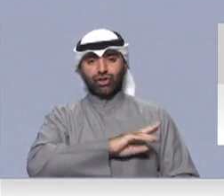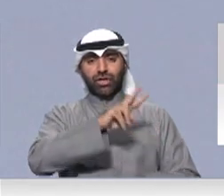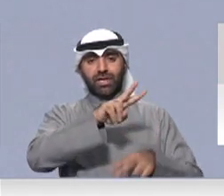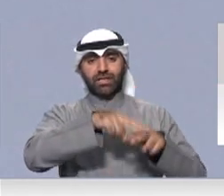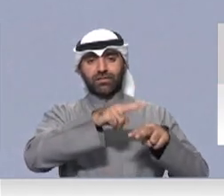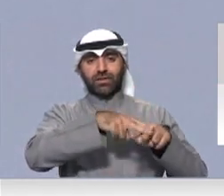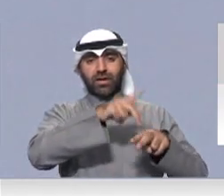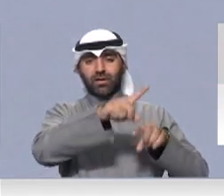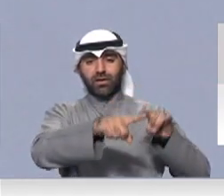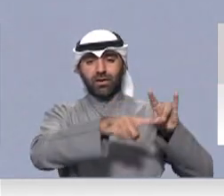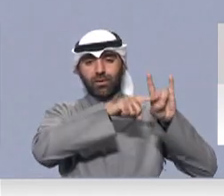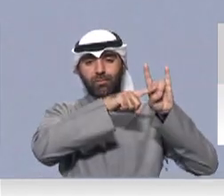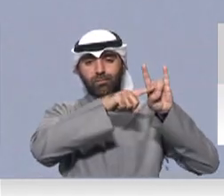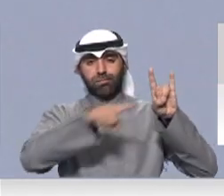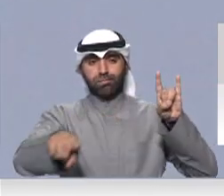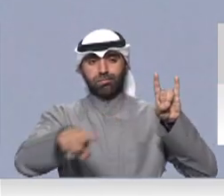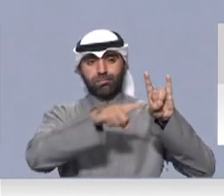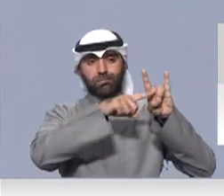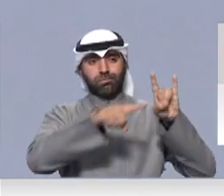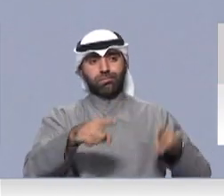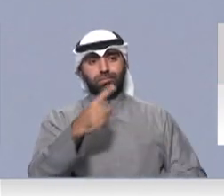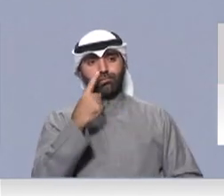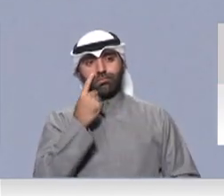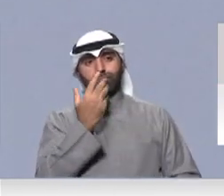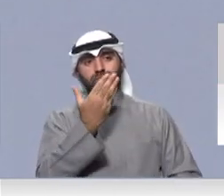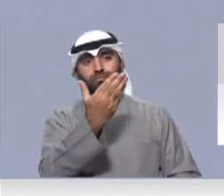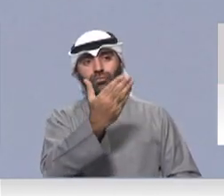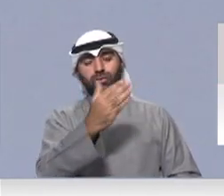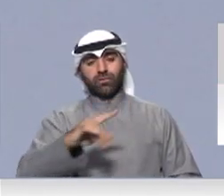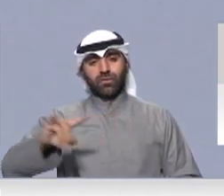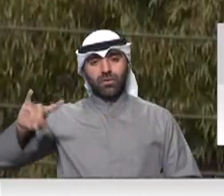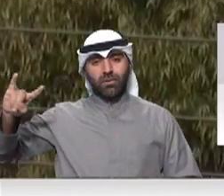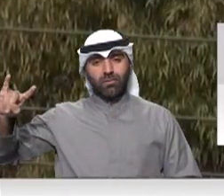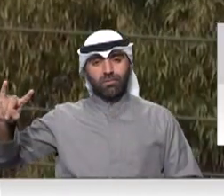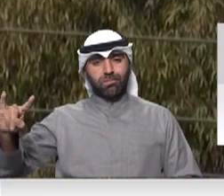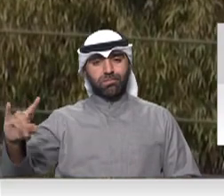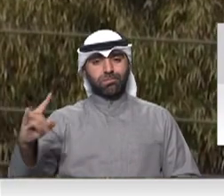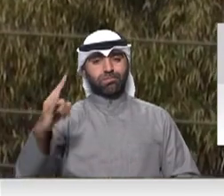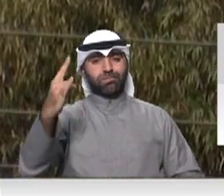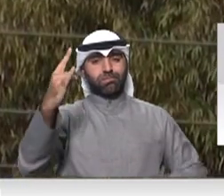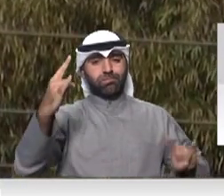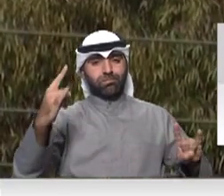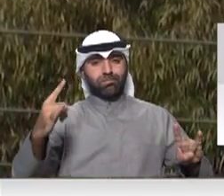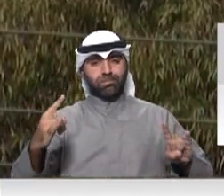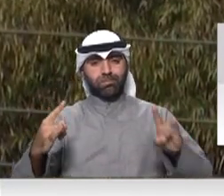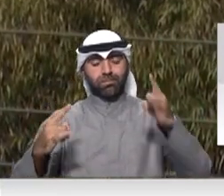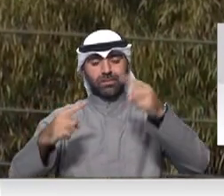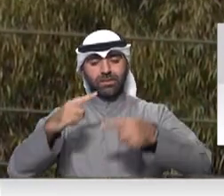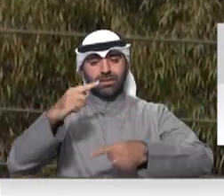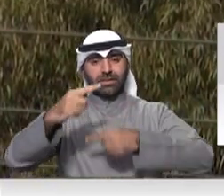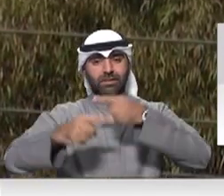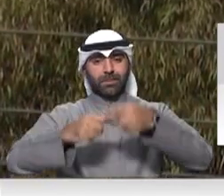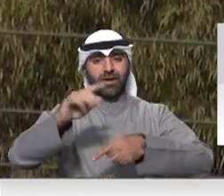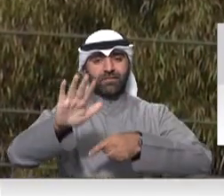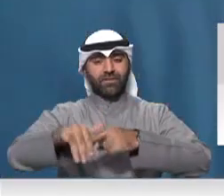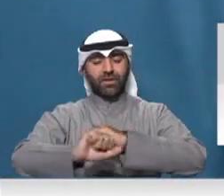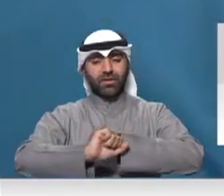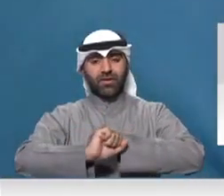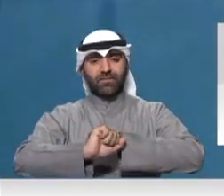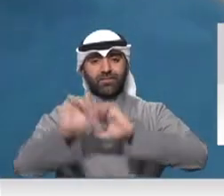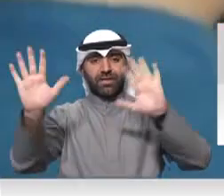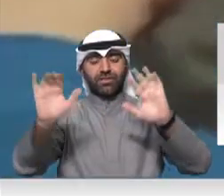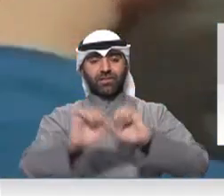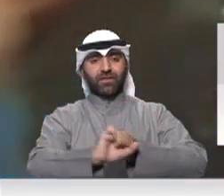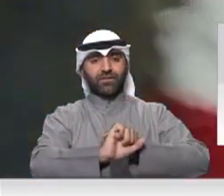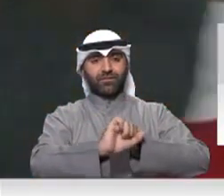المواطنين في بلده جبليه واقتحمت مدرسه الرافعي واعتقلت عددا من الشبان واخرجت النساء بقوه